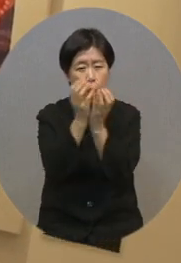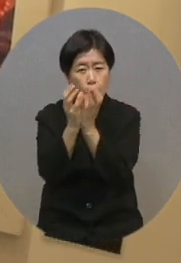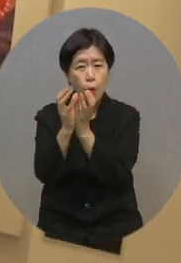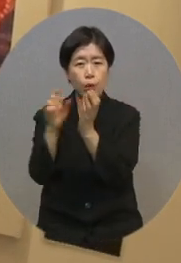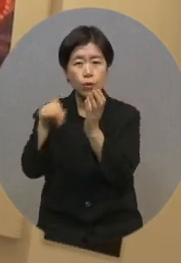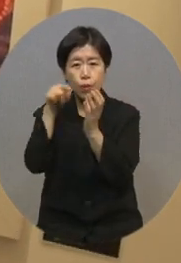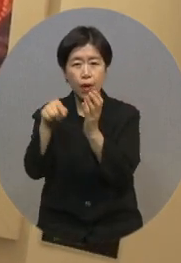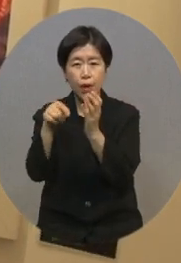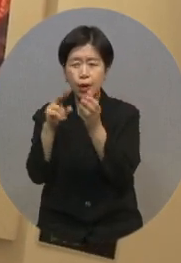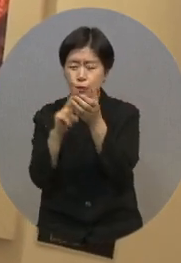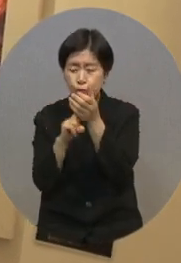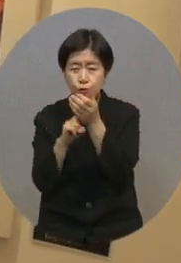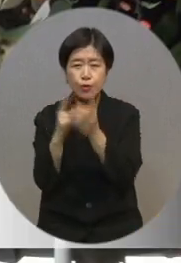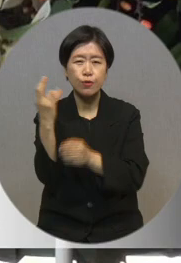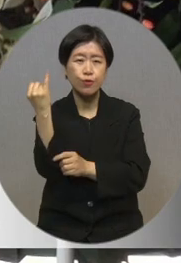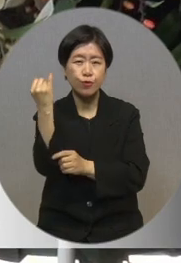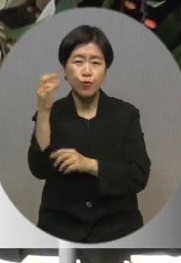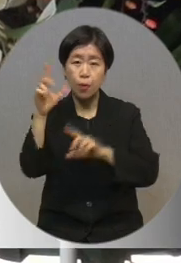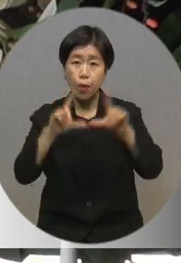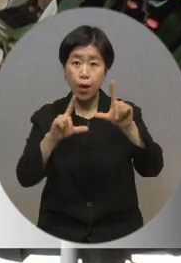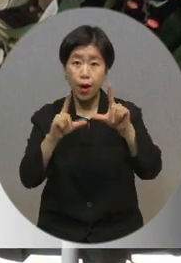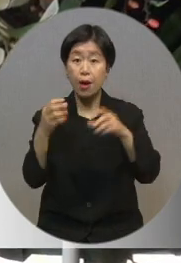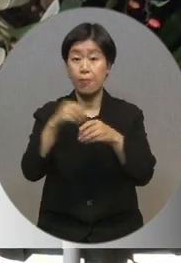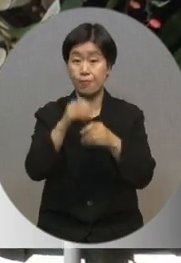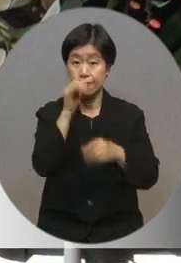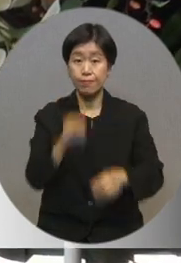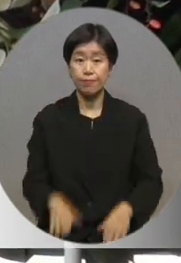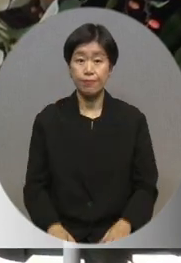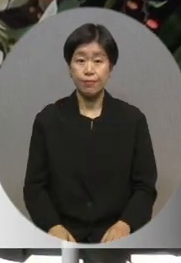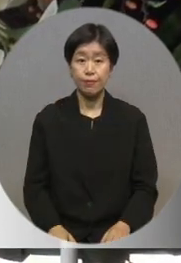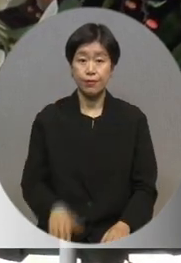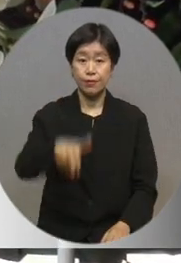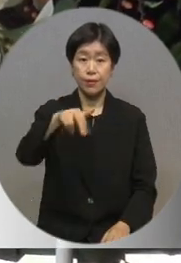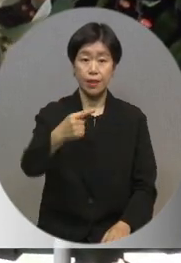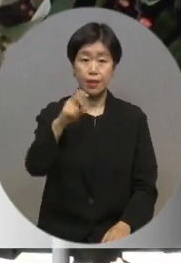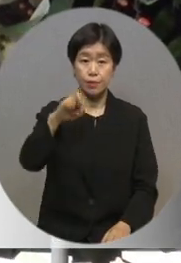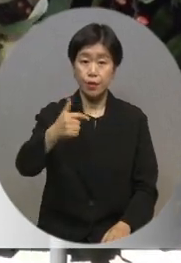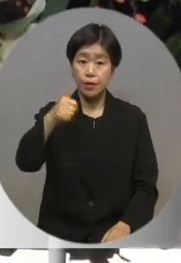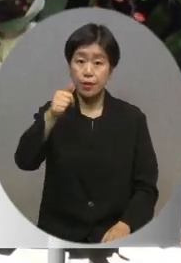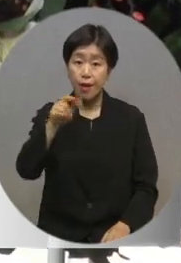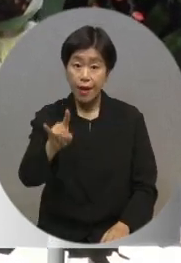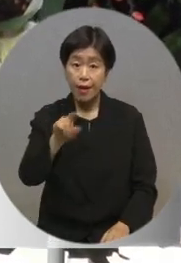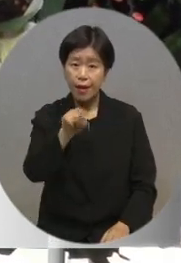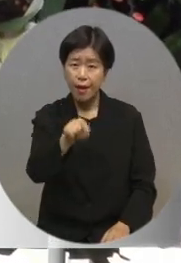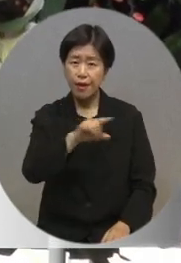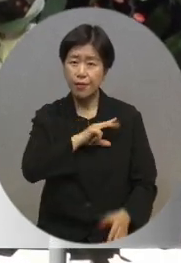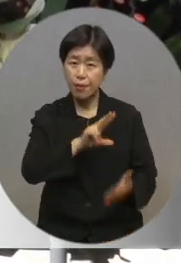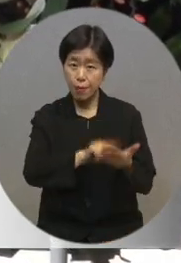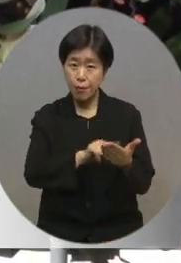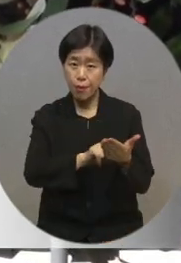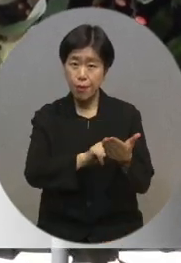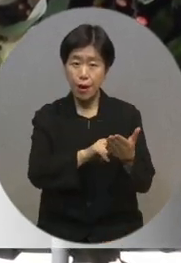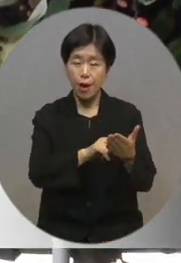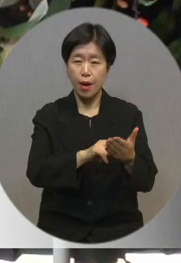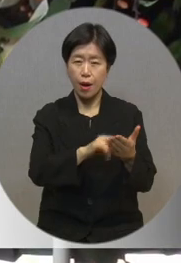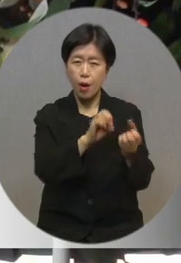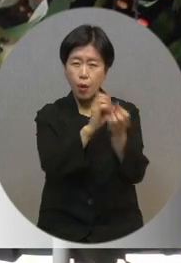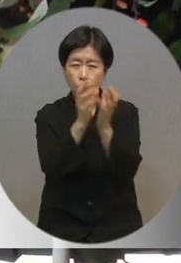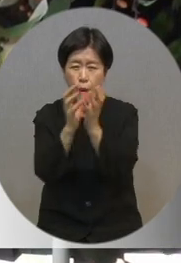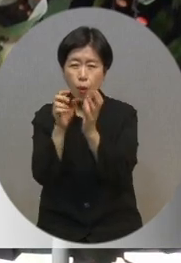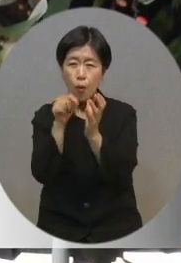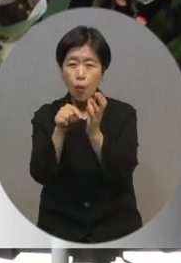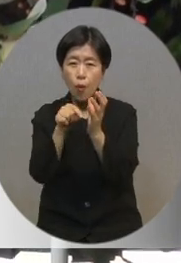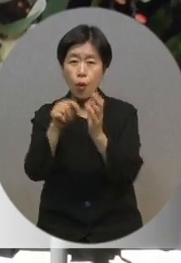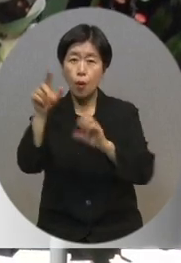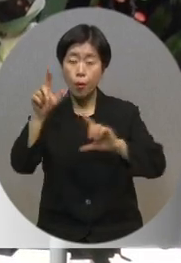누님과 십자가를 표현합니다. 그 증은회라는 그룹의 바람꽃, 제 그 이용인들이 그림 그리는